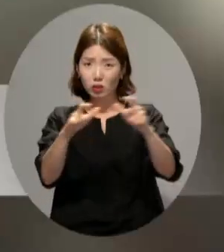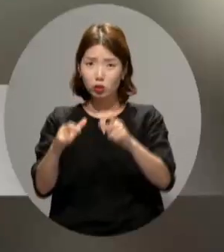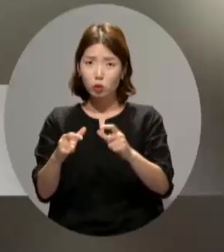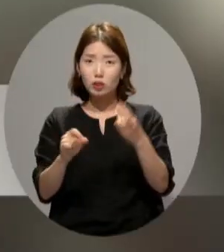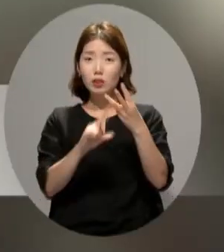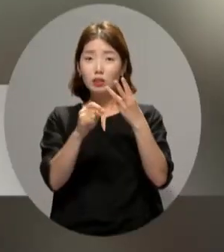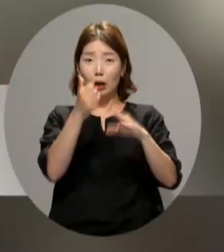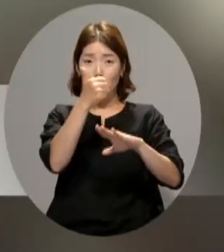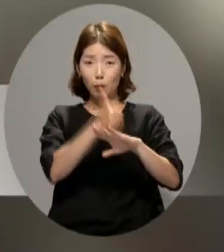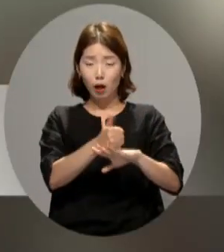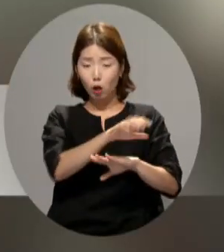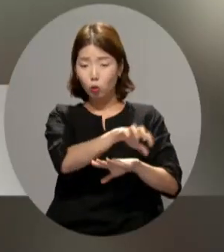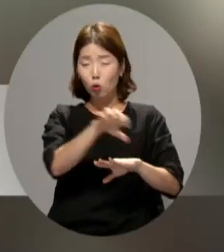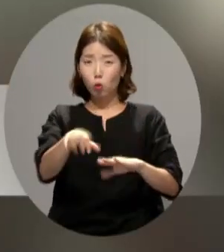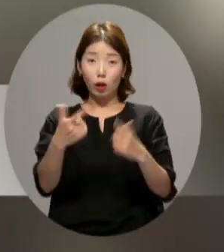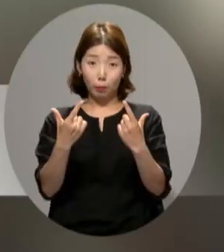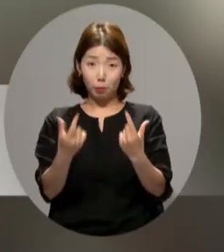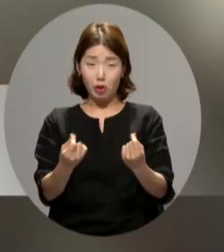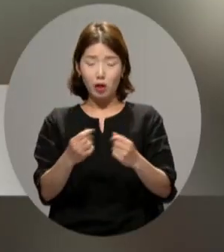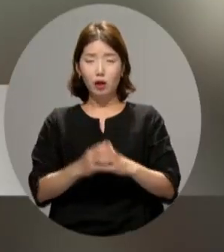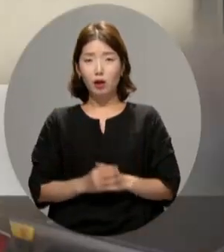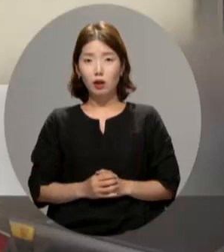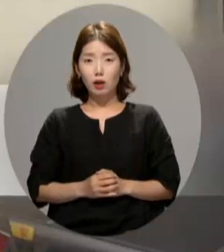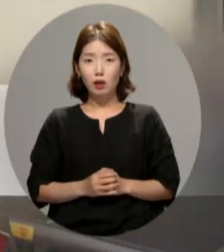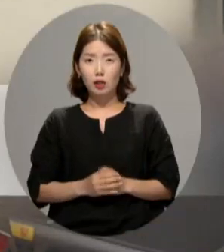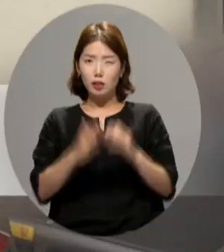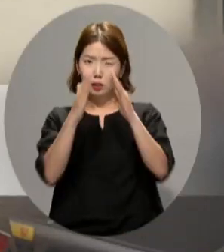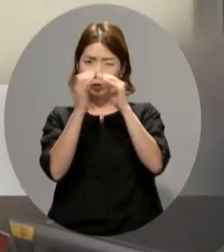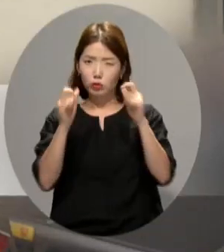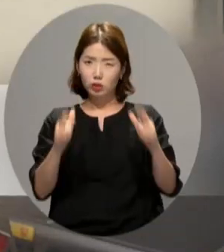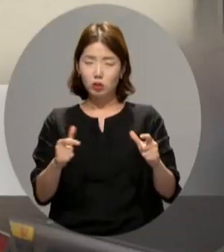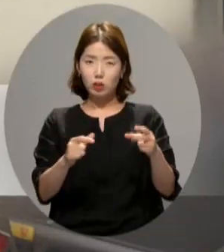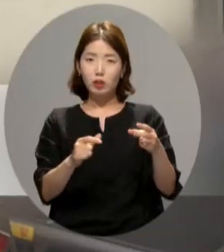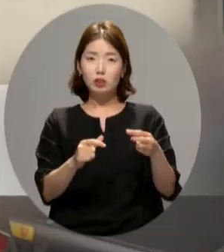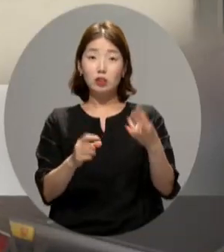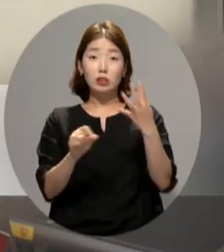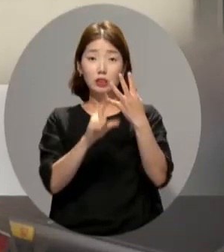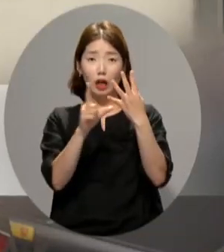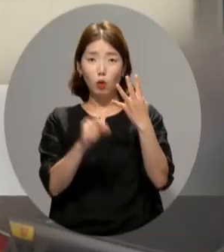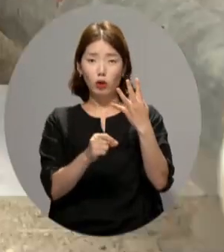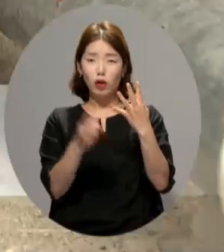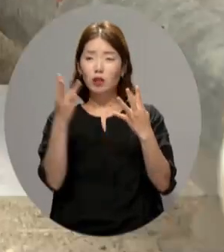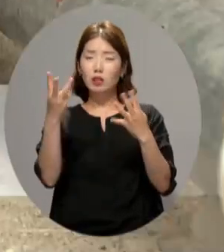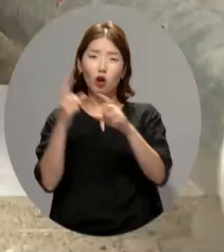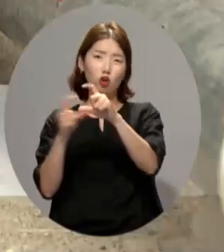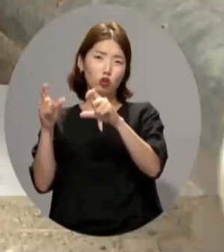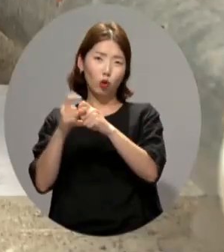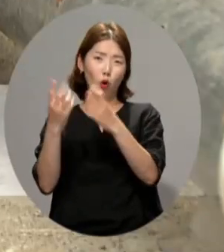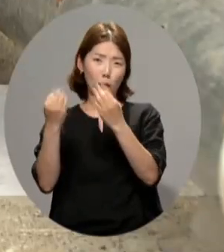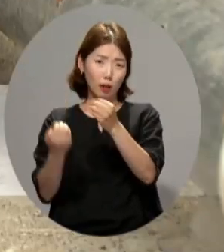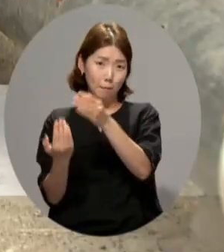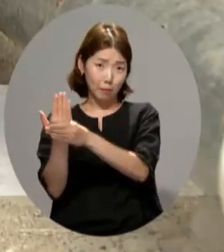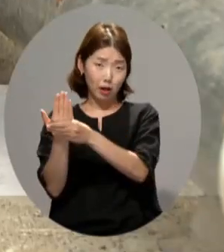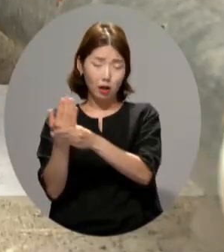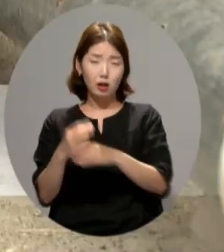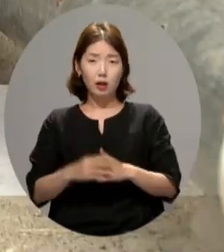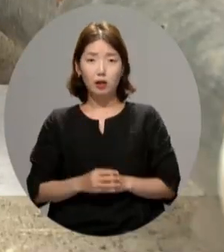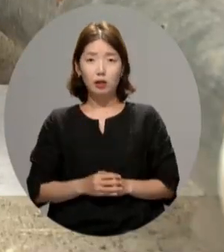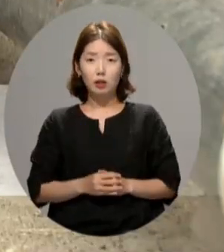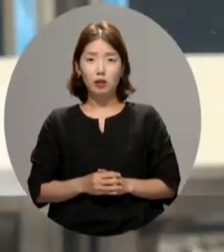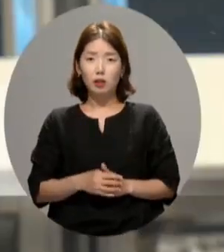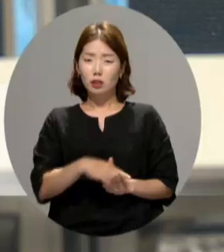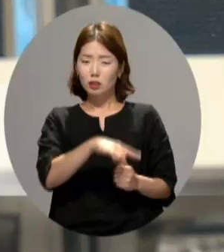지역은 지난 3월 말에 발령된 지역과 동일한데 전북에서는 지난 4월에만 3건의 사고가 추가로 발생한 것으로